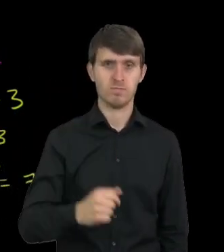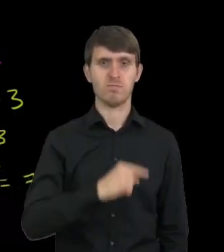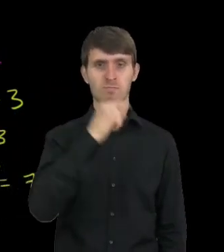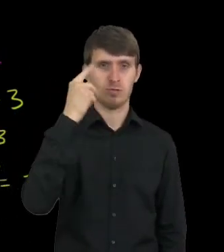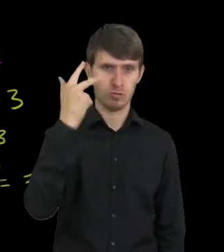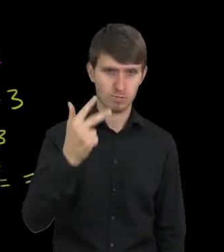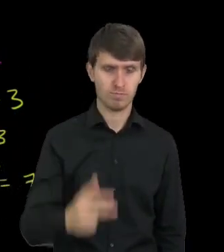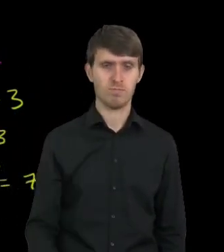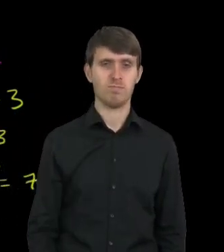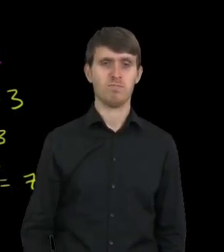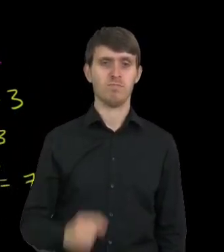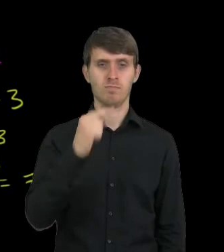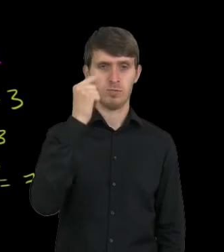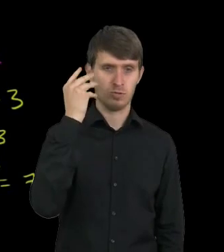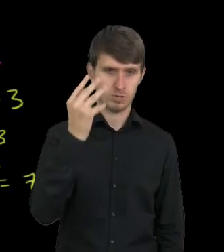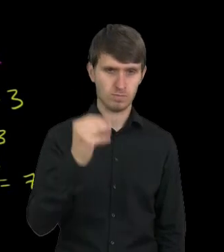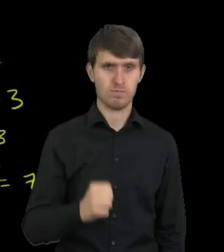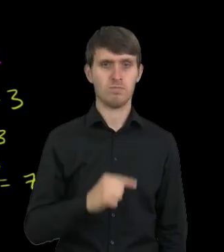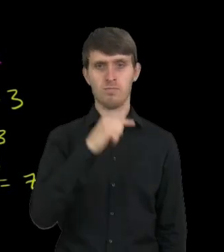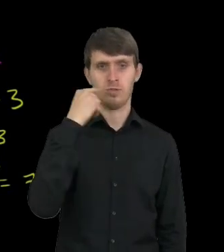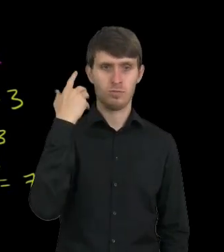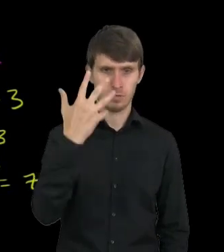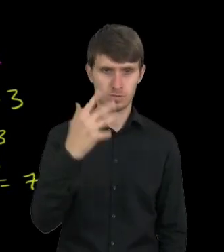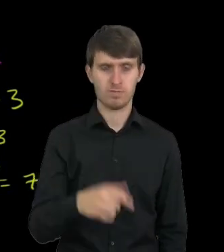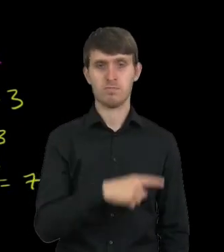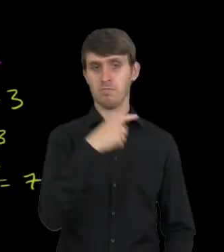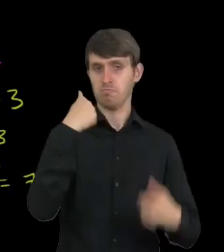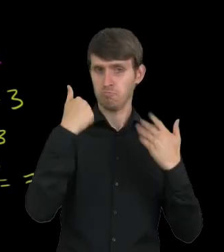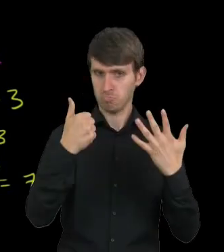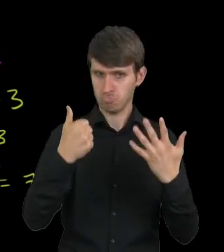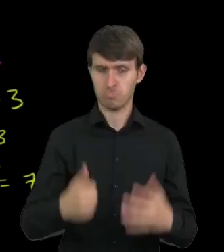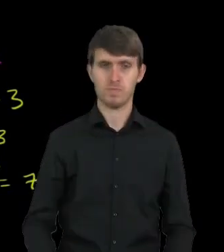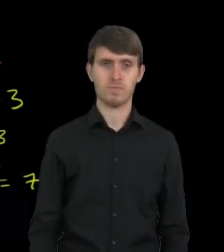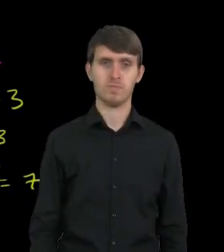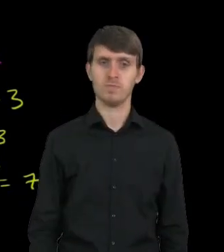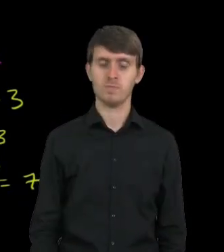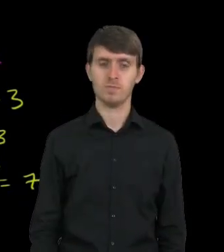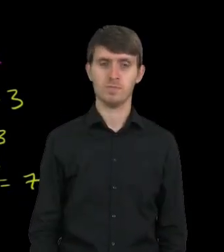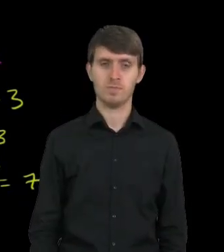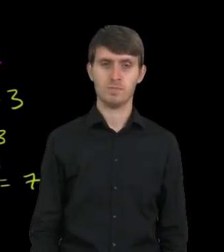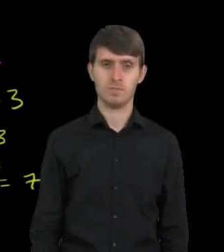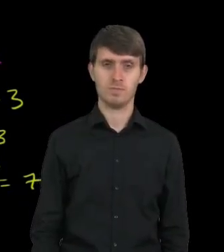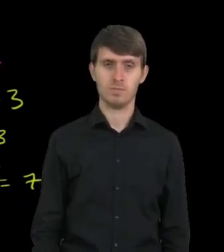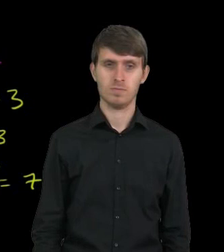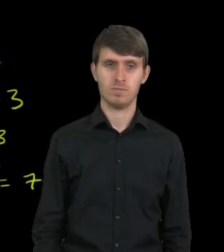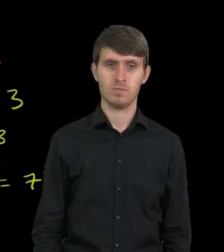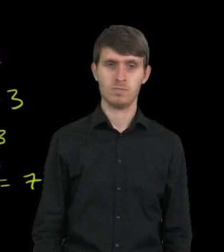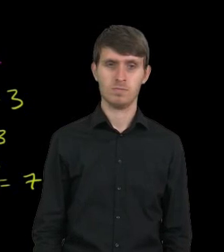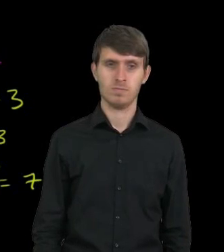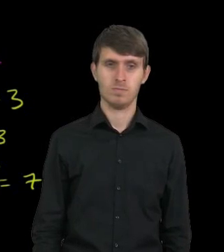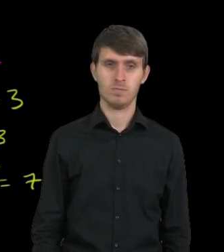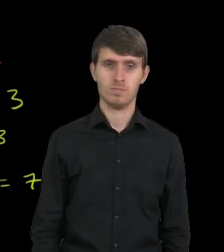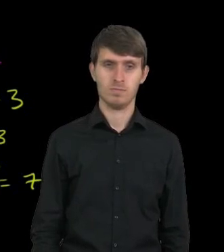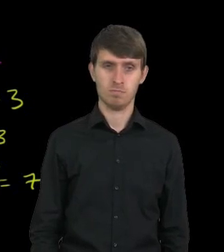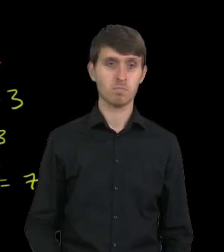Minus 1, minus 2, minus 3, minus 4, minus 5, minus